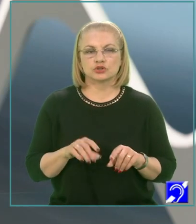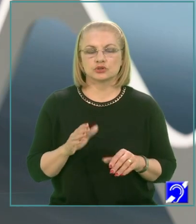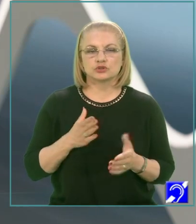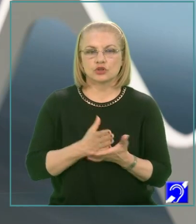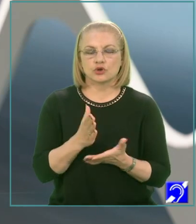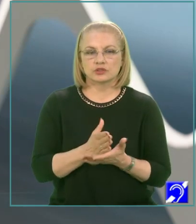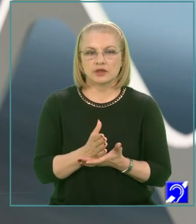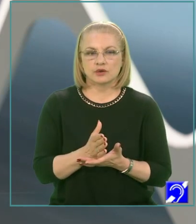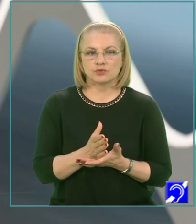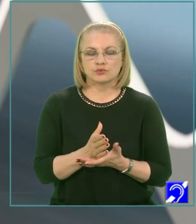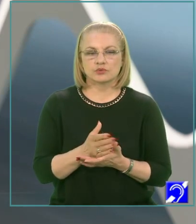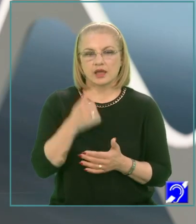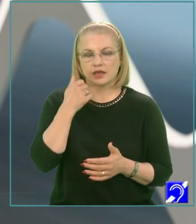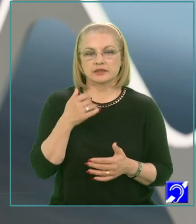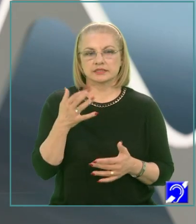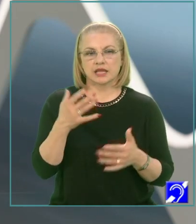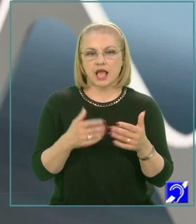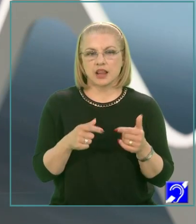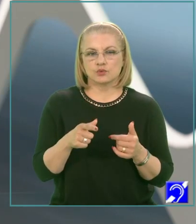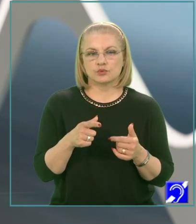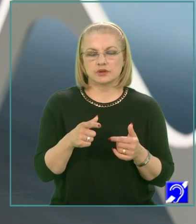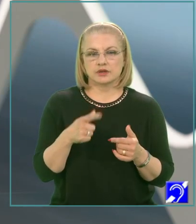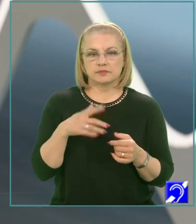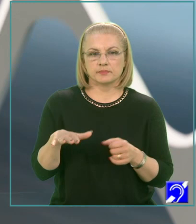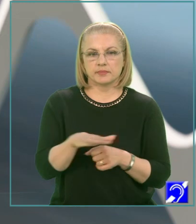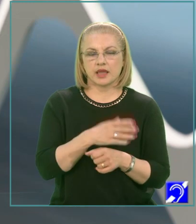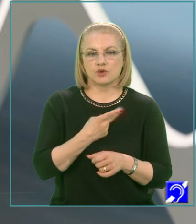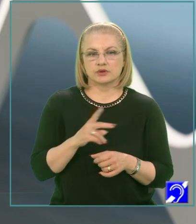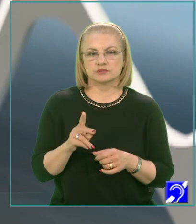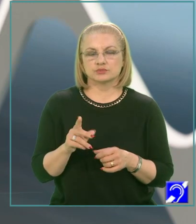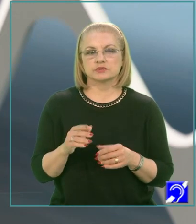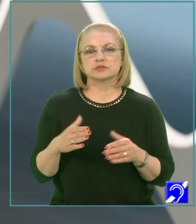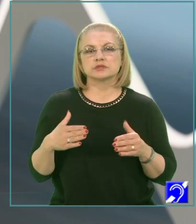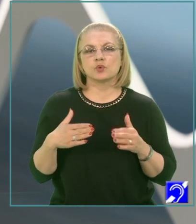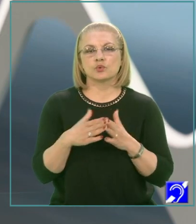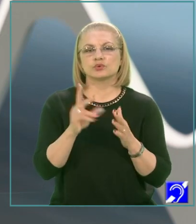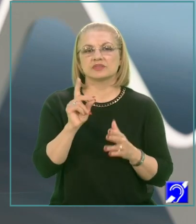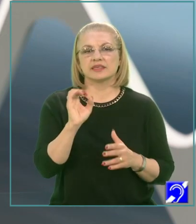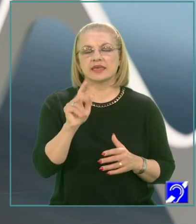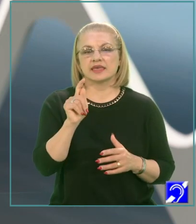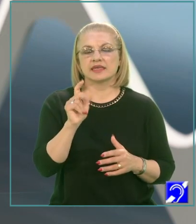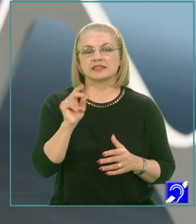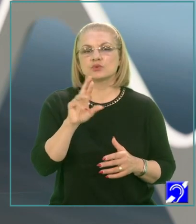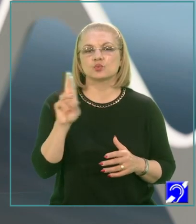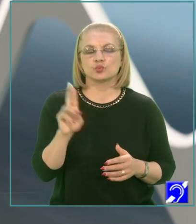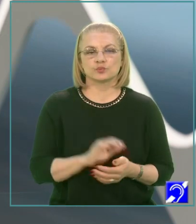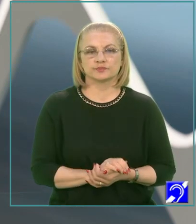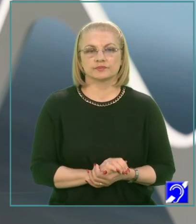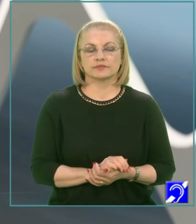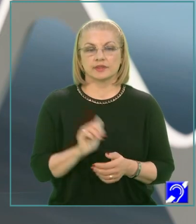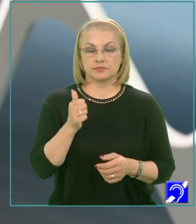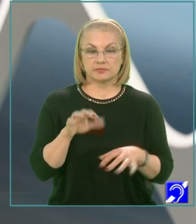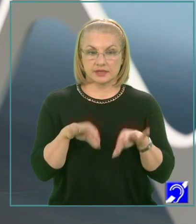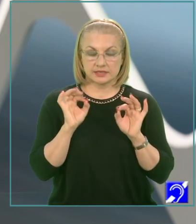când avem de calculat un unghi plan corespunzător unghiului diedru. În primul rând, găsim dreapta